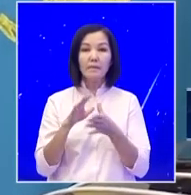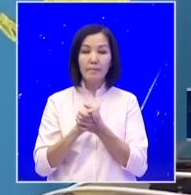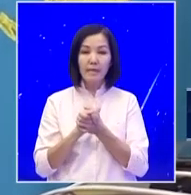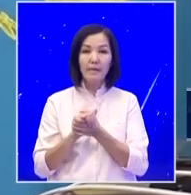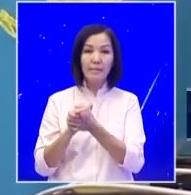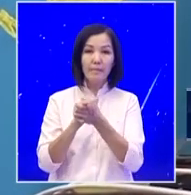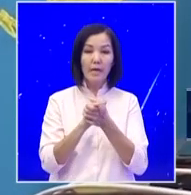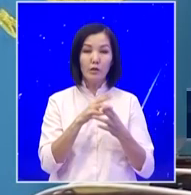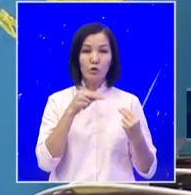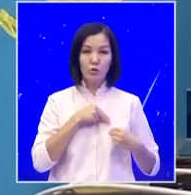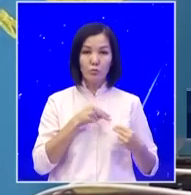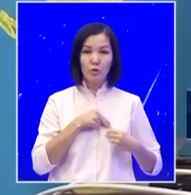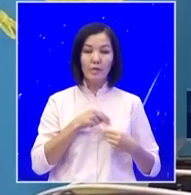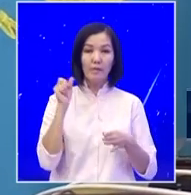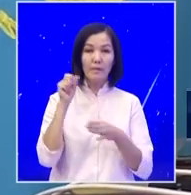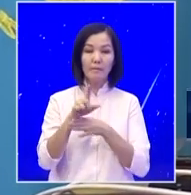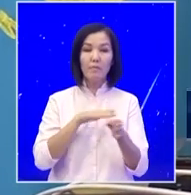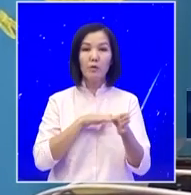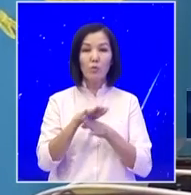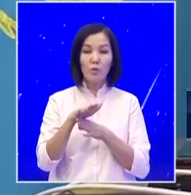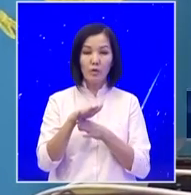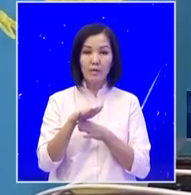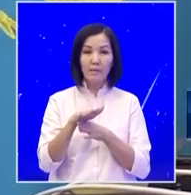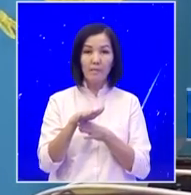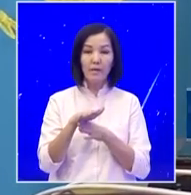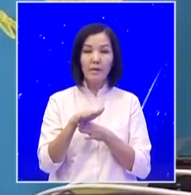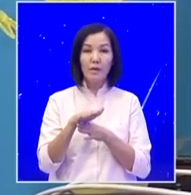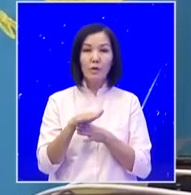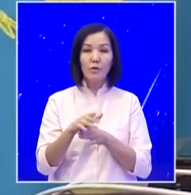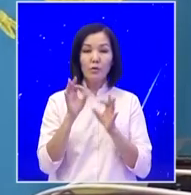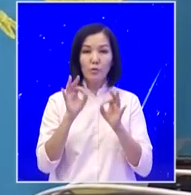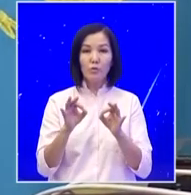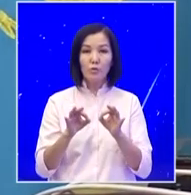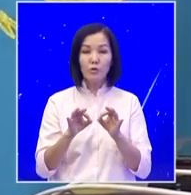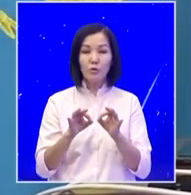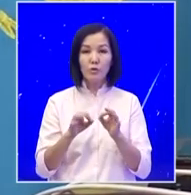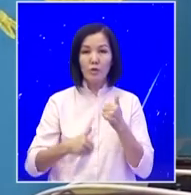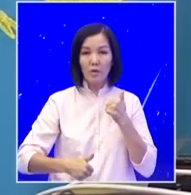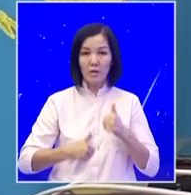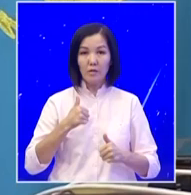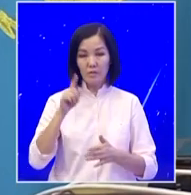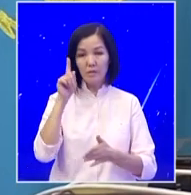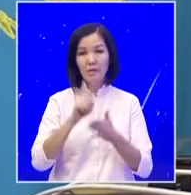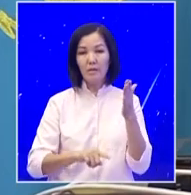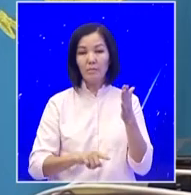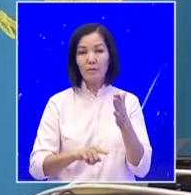қол шығара отырып, мемлекет басшысының тапсырмаларын абыроймен орындауымызға мен сенімдімін. Осы жолда